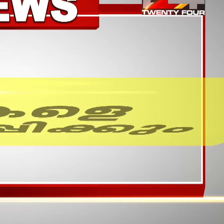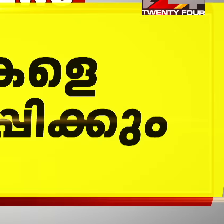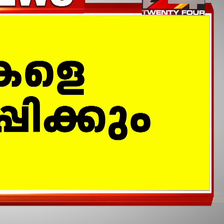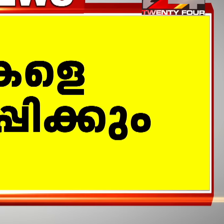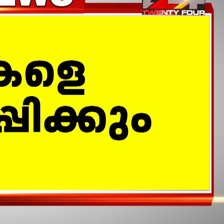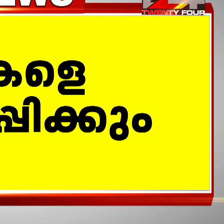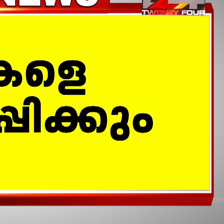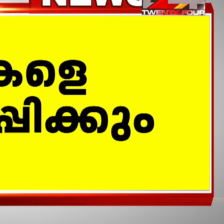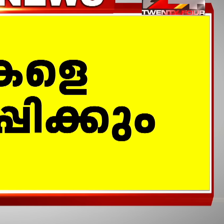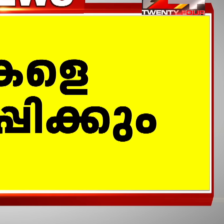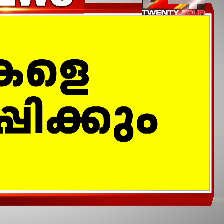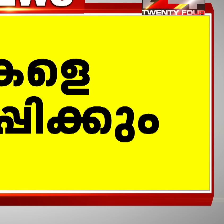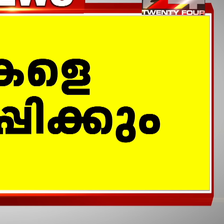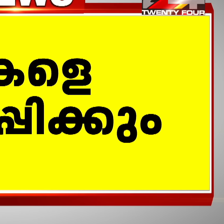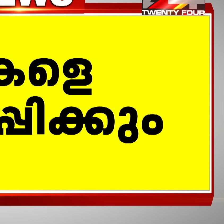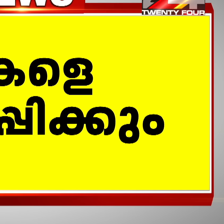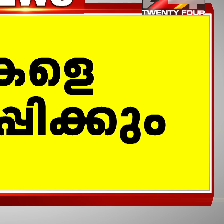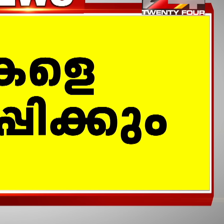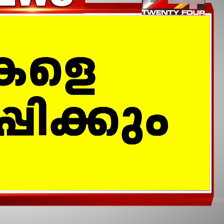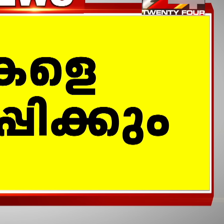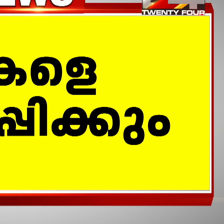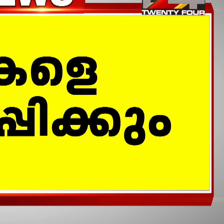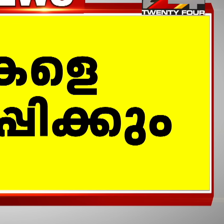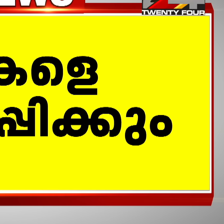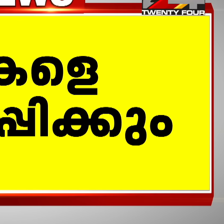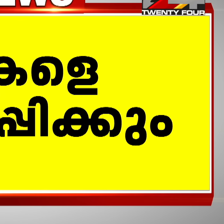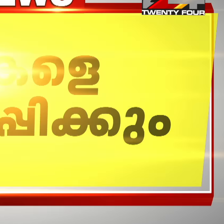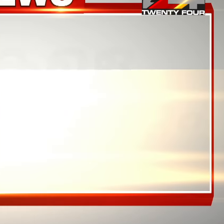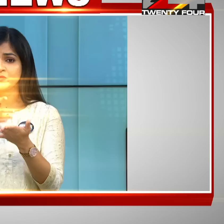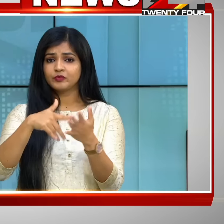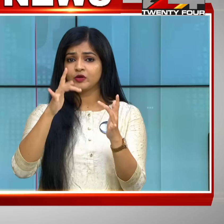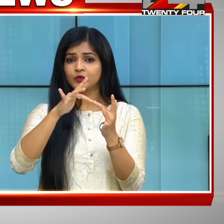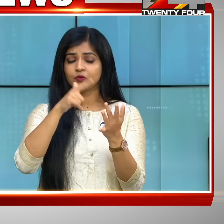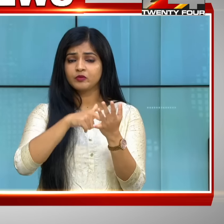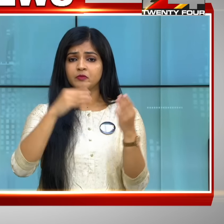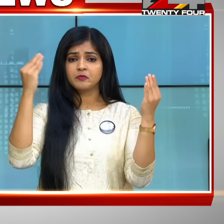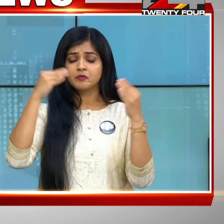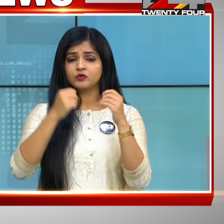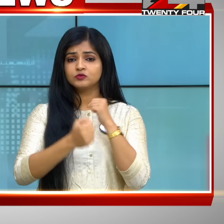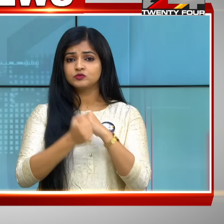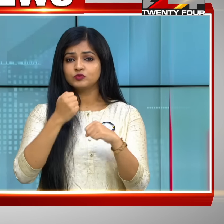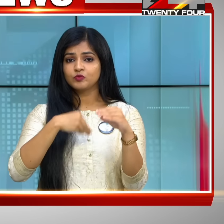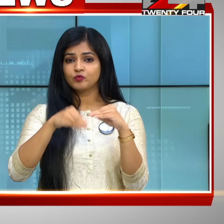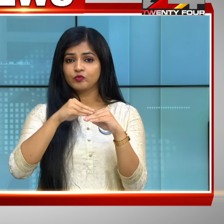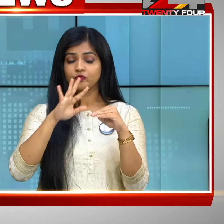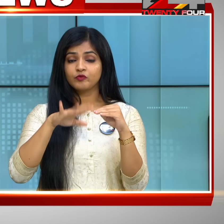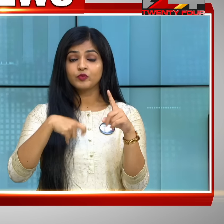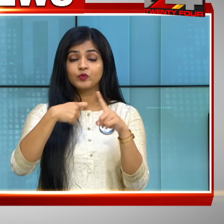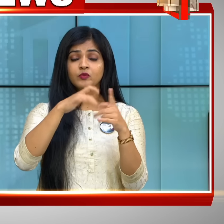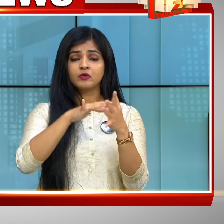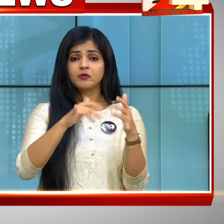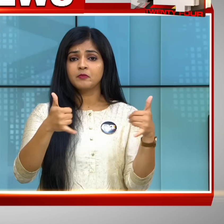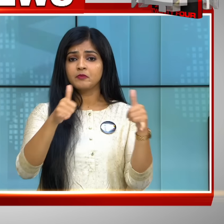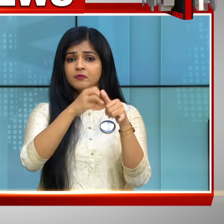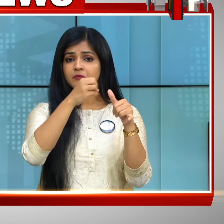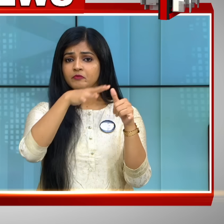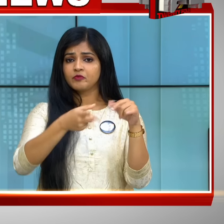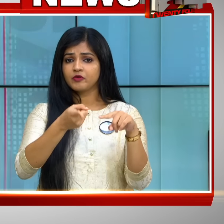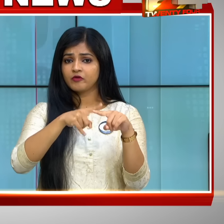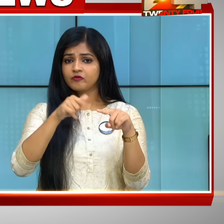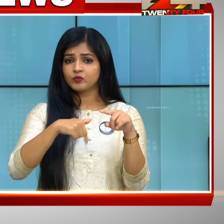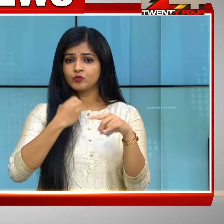വിശദാംശങ്ങൾ? ഇന്നലെ മുതൽ ഇടവിട്ട് ഈ പ്രദേശങ്ങളിൽ ശക്തമായ മഴ പെയ്യുന്നുണ്ട്. മാത്രമല്ല കൂട്ടിക്കലിൽ മണ്ണിടിച്ചിലുണ്ടാകുന്ന ഒരു സാഹചര്യം പോലും ഇന്ന് രാവിലെ ഉണ്ടായിരുന്നു. ഈ ഒരു